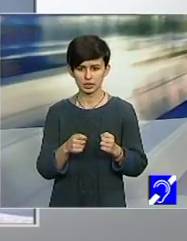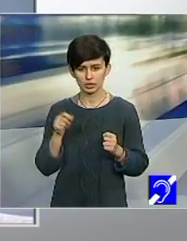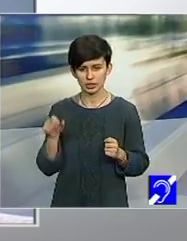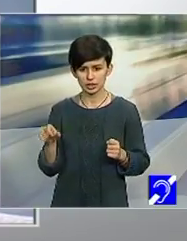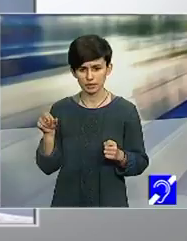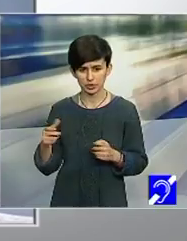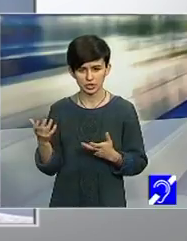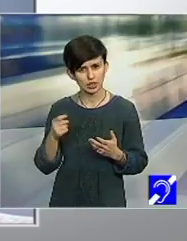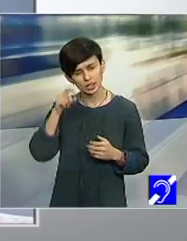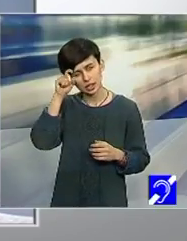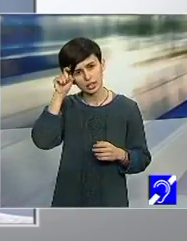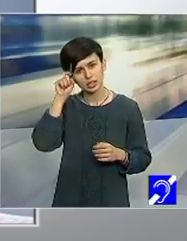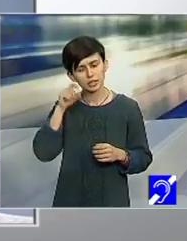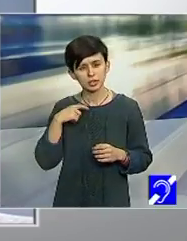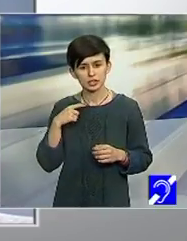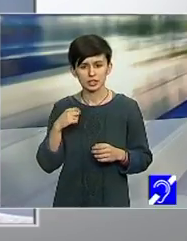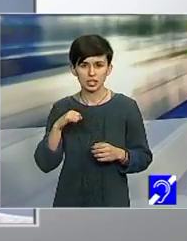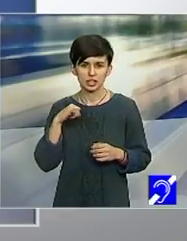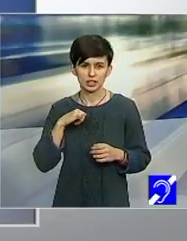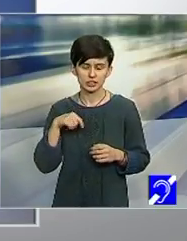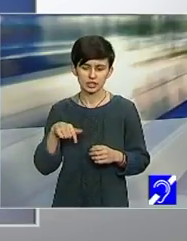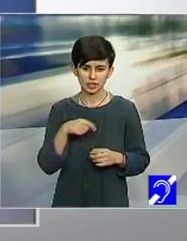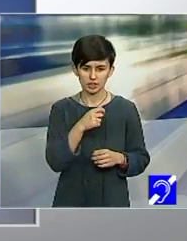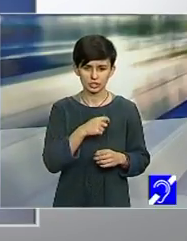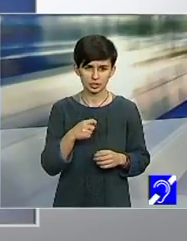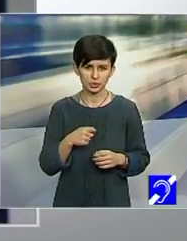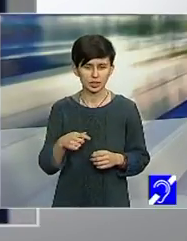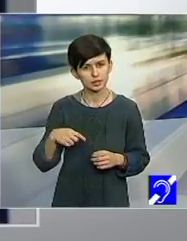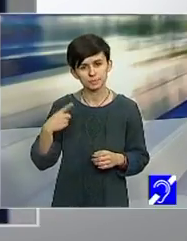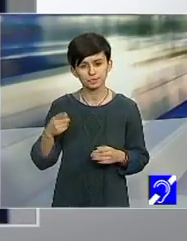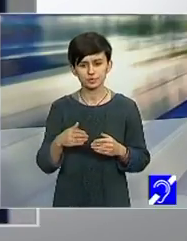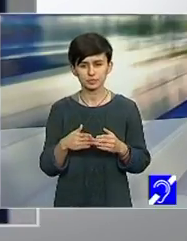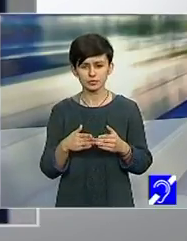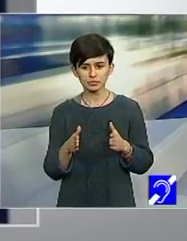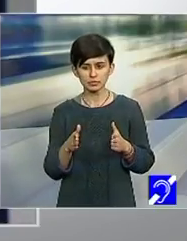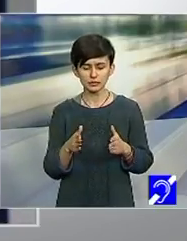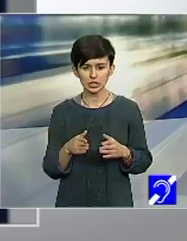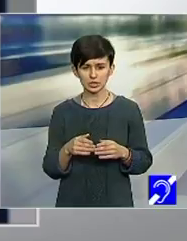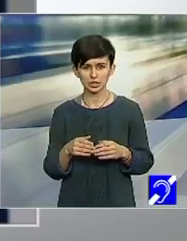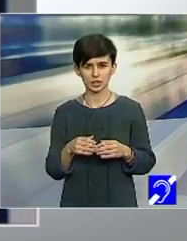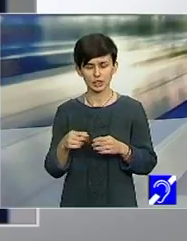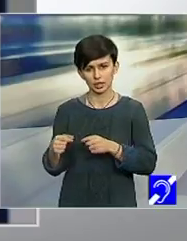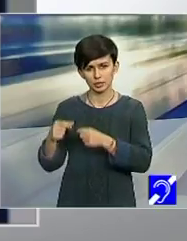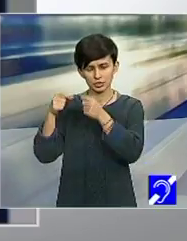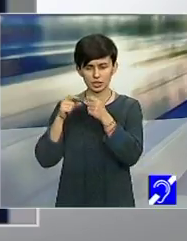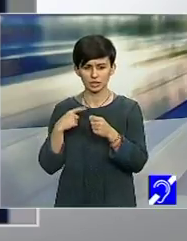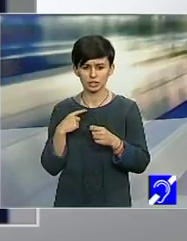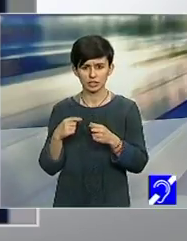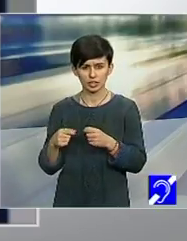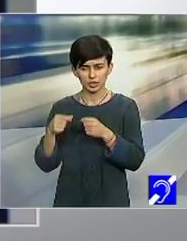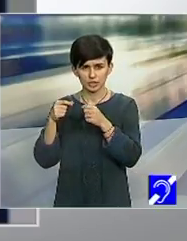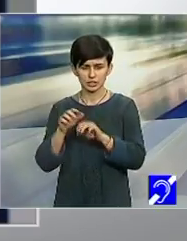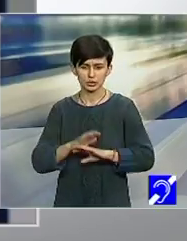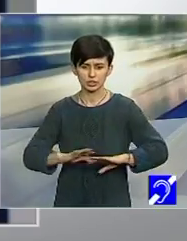îi credem că sunt interesați în acest proiect. După deschidere, muzeul va fi o instituție publică